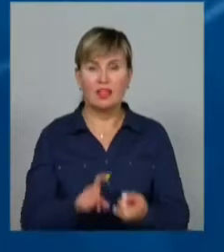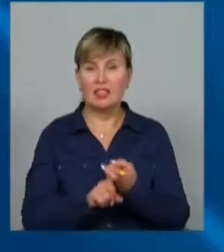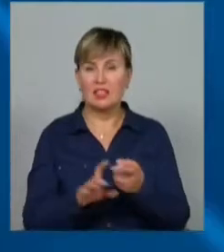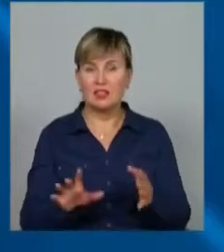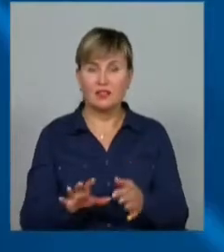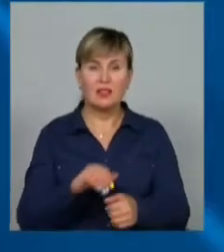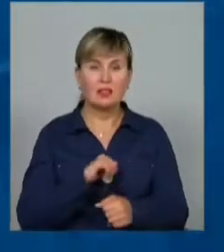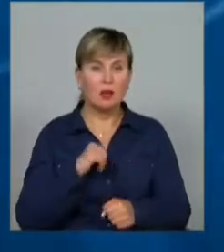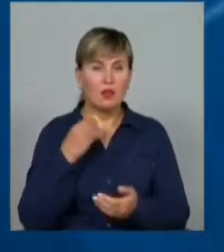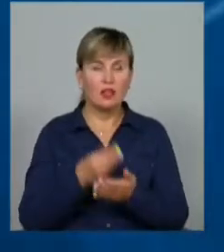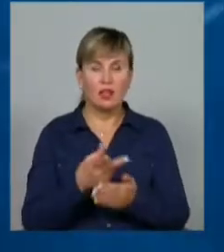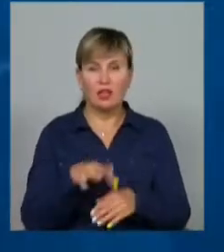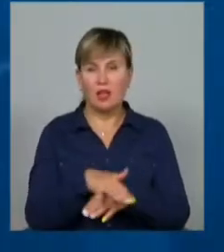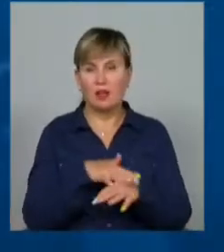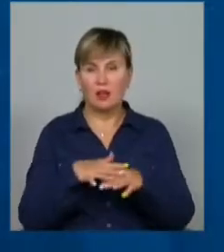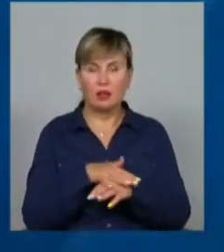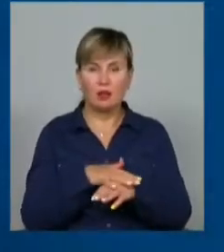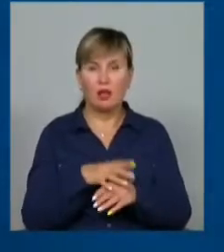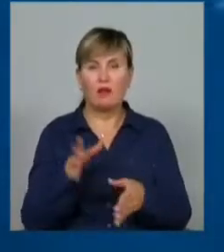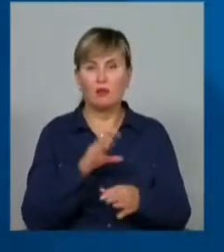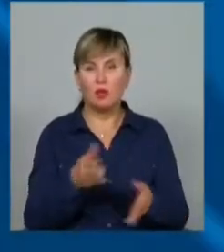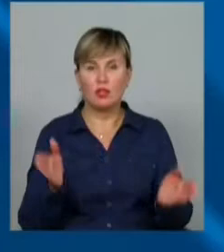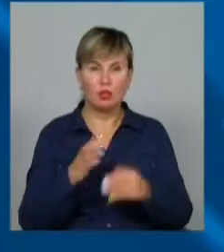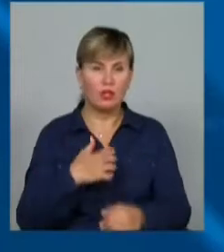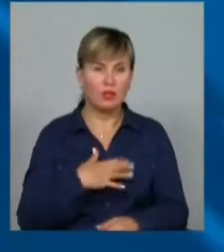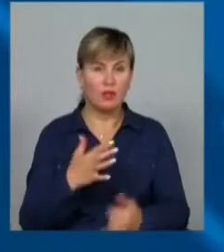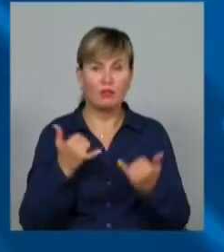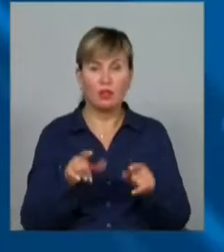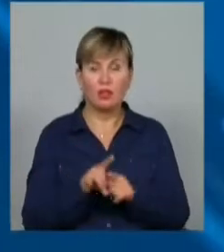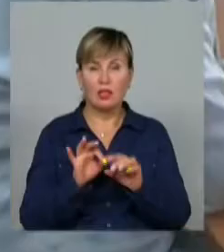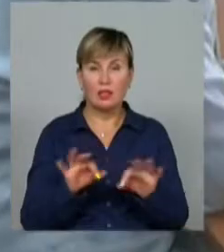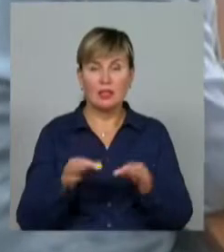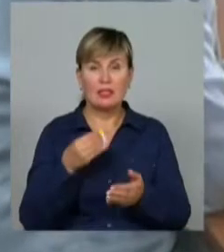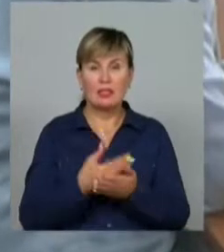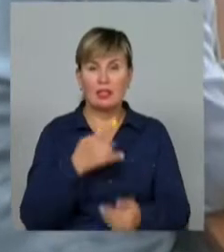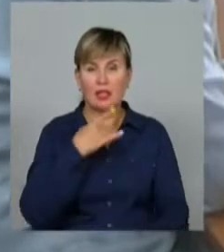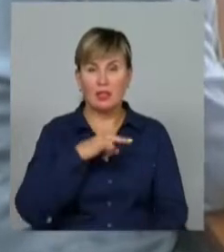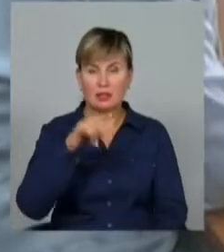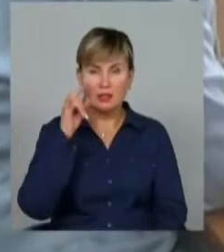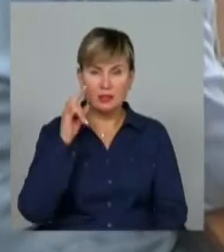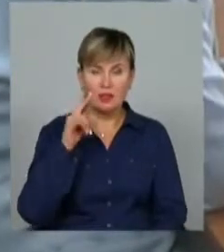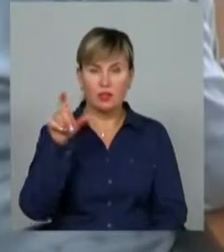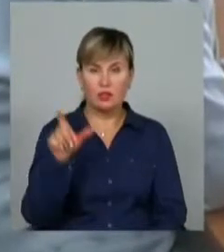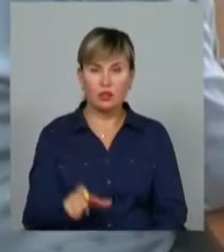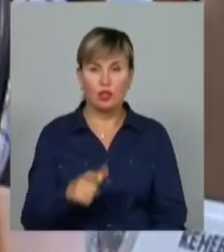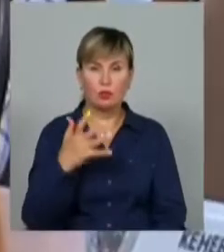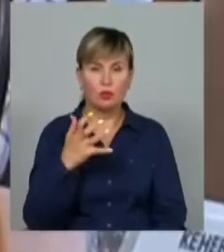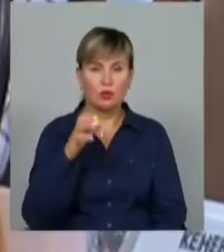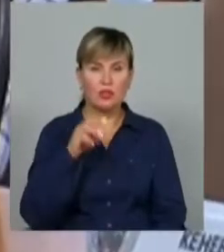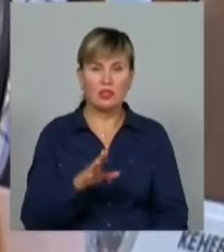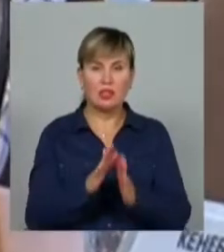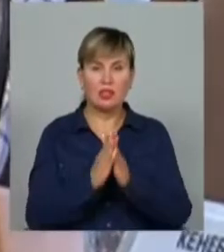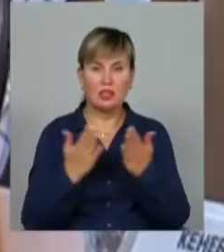Независимость – самое дорогое для народа. Все остальное не важно. Именно так сегодня описал ценности казахстанцев автор почти 500 статей и